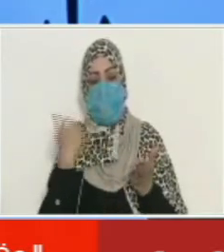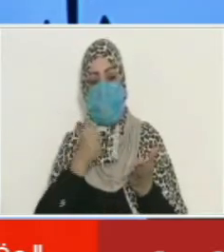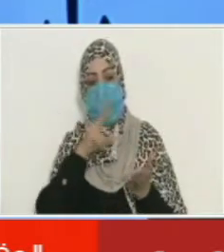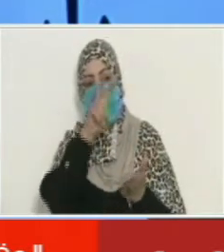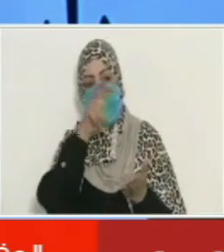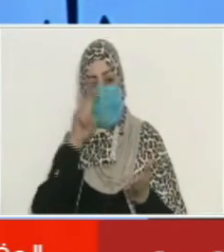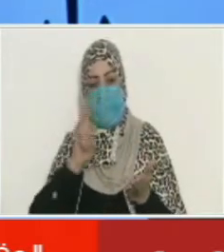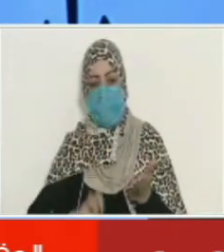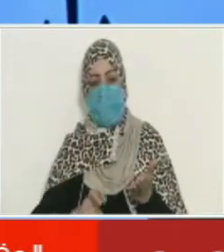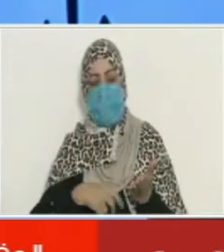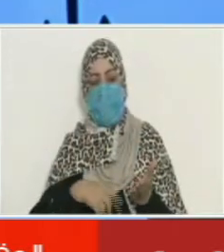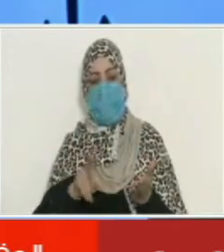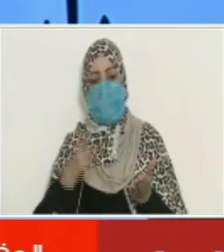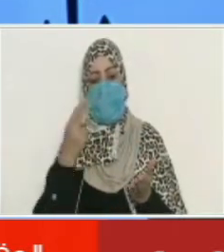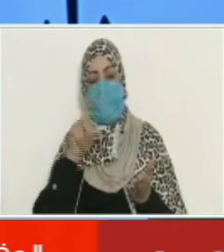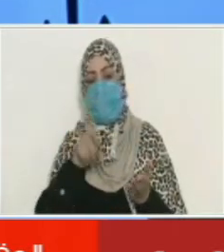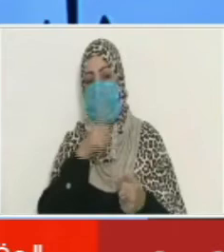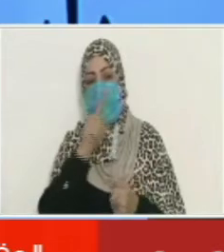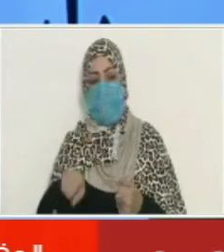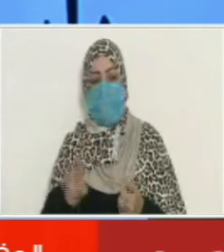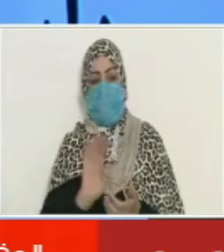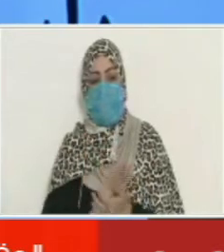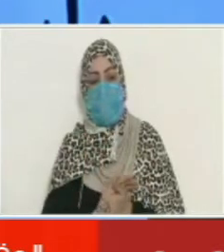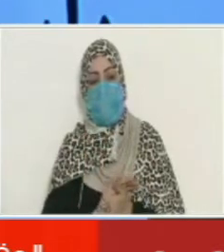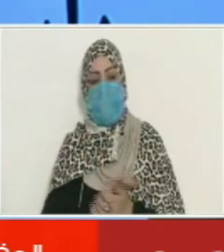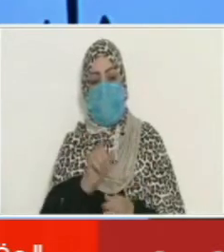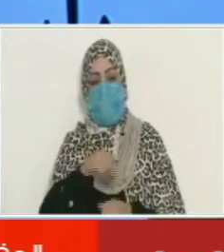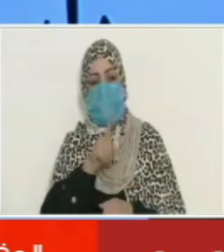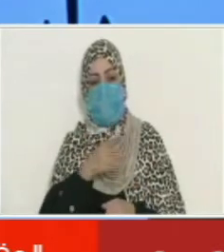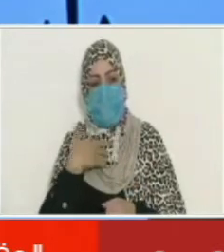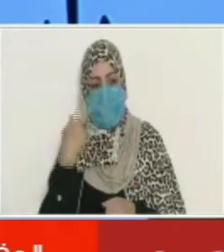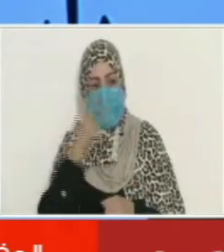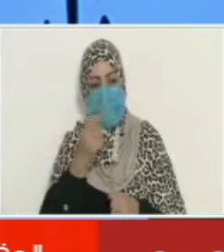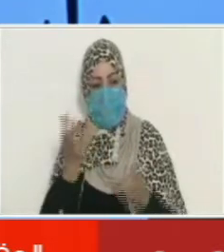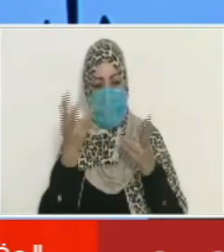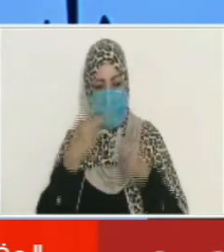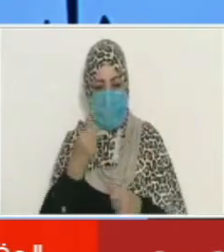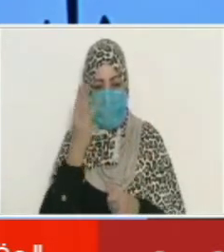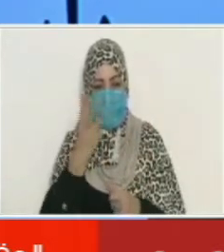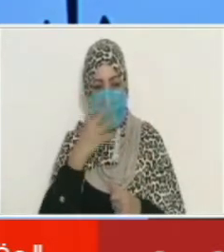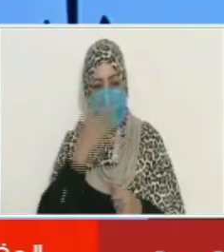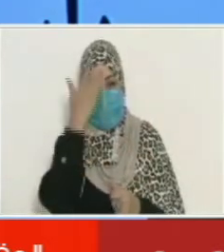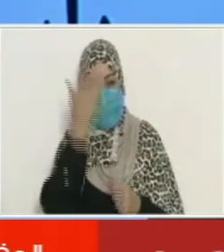غير جائزة. أما لو اشترى من المحل ودخلك لم يكن يعني مع